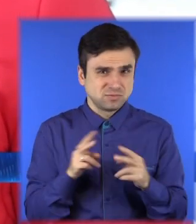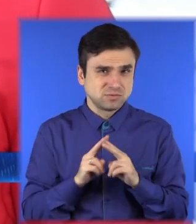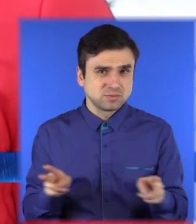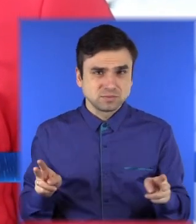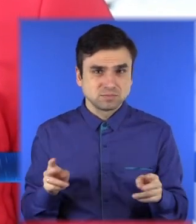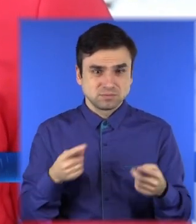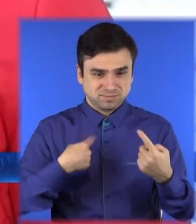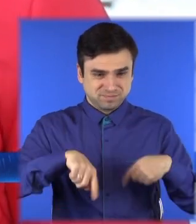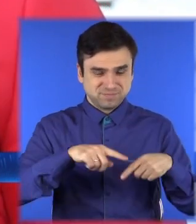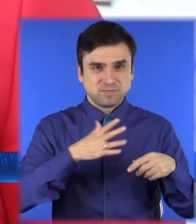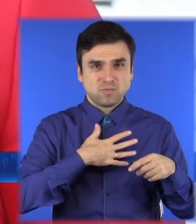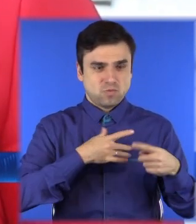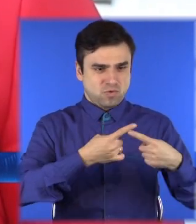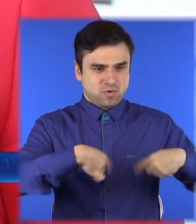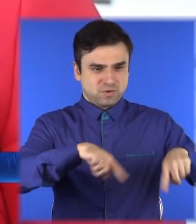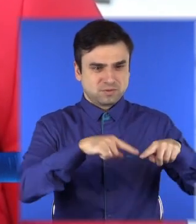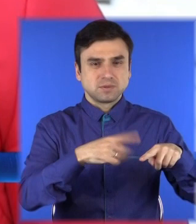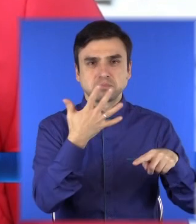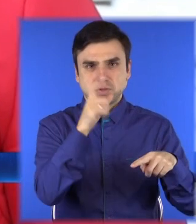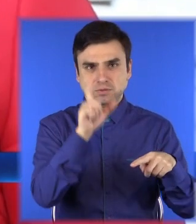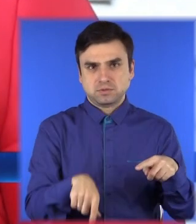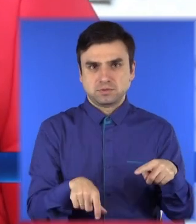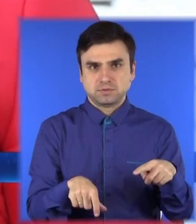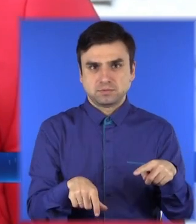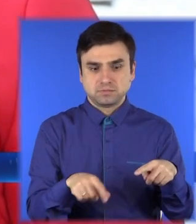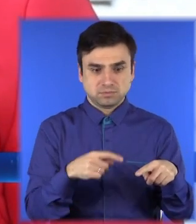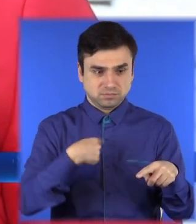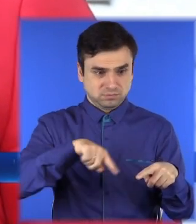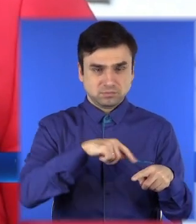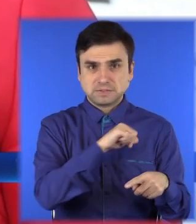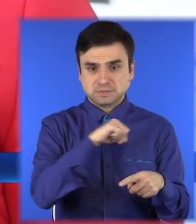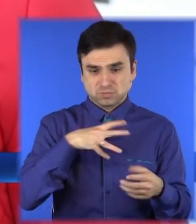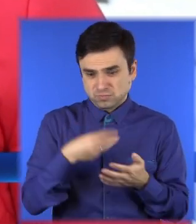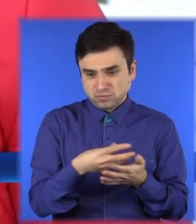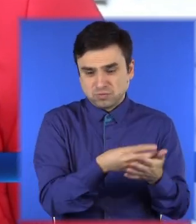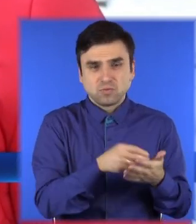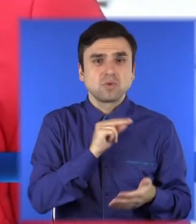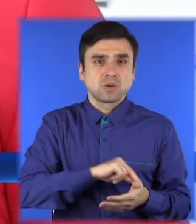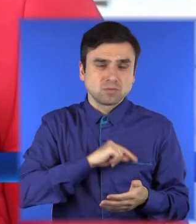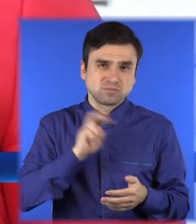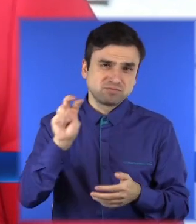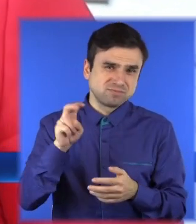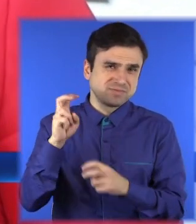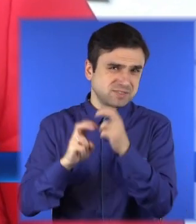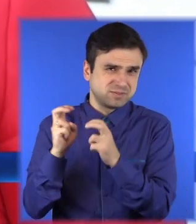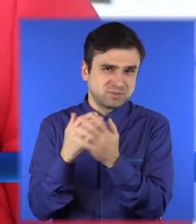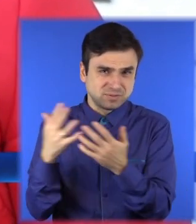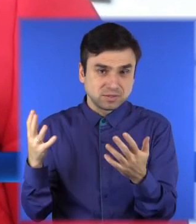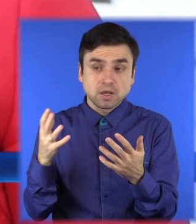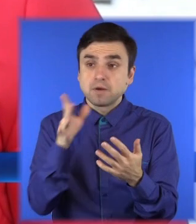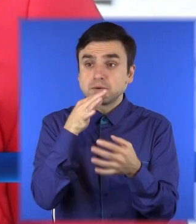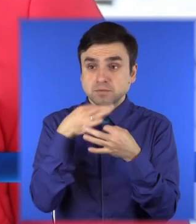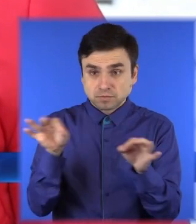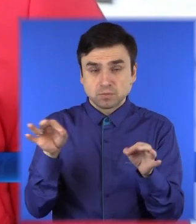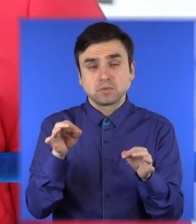знаходиться в організації, нас 5 чоловік всього лиш. Ми працюємо на підприємствах нашого міста. А в свободне время